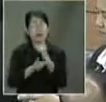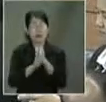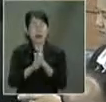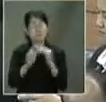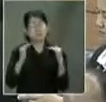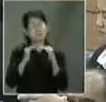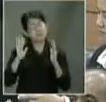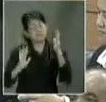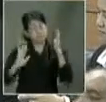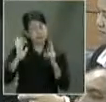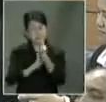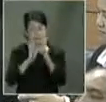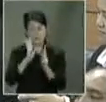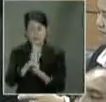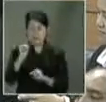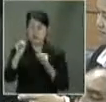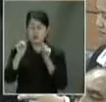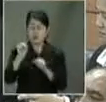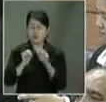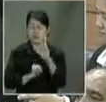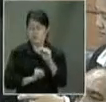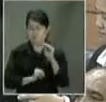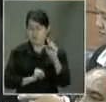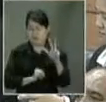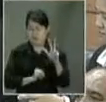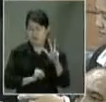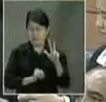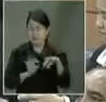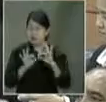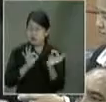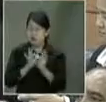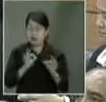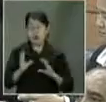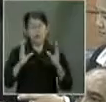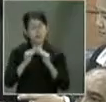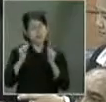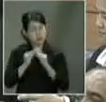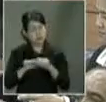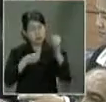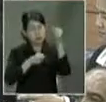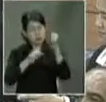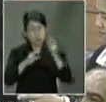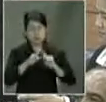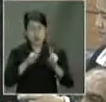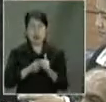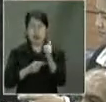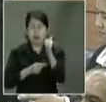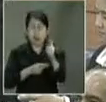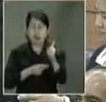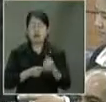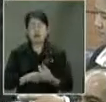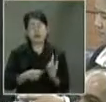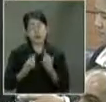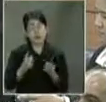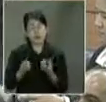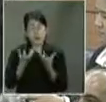า63เป็นการชุมนุมปราศจากอาวุธมือเปล่าจริงๆแต่เหตุการณ์ที่เกิดขึ้น